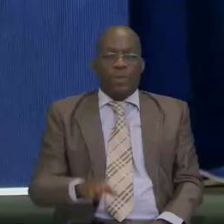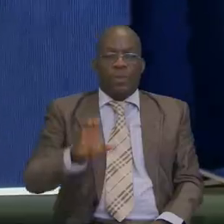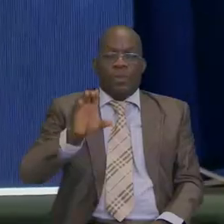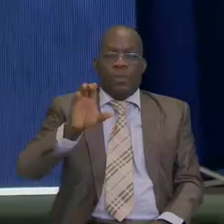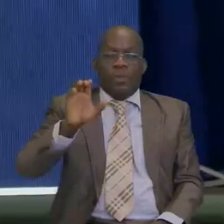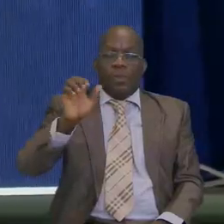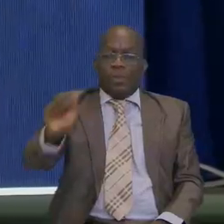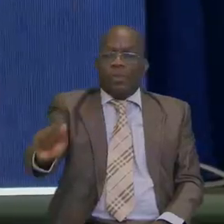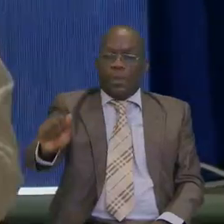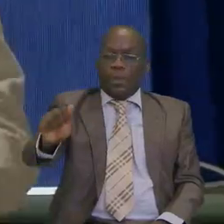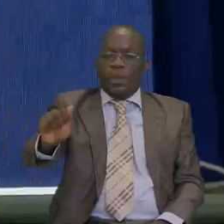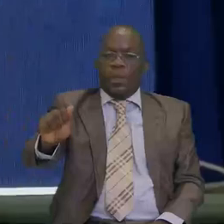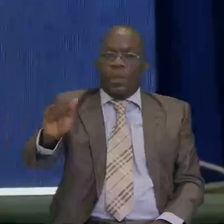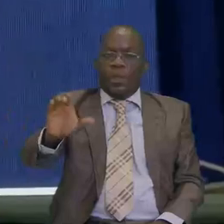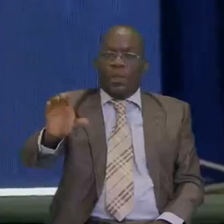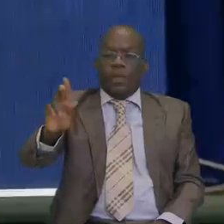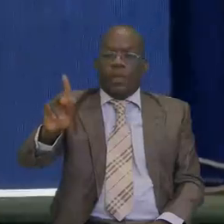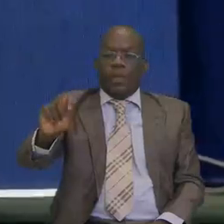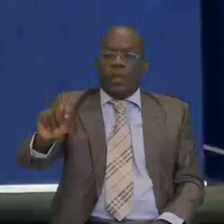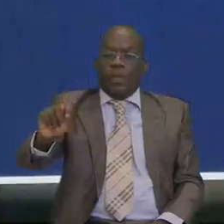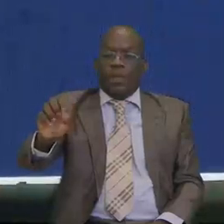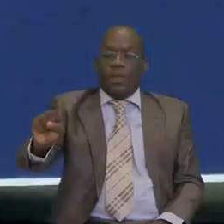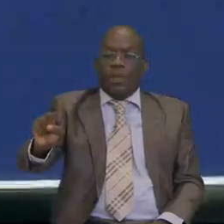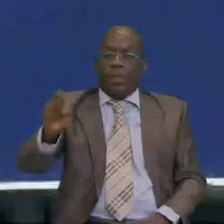Actes chapitre 4.